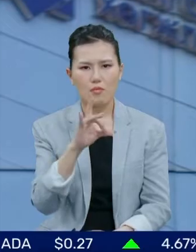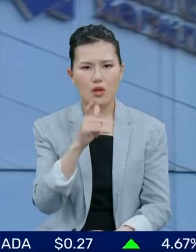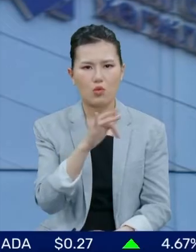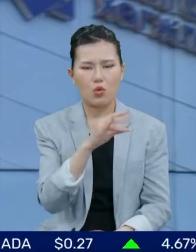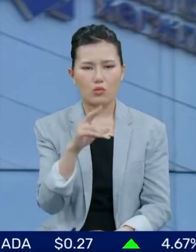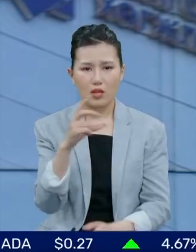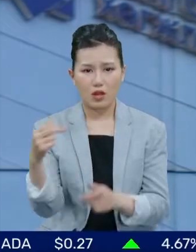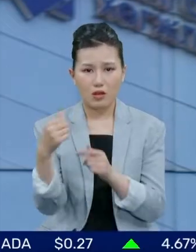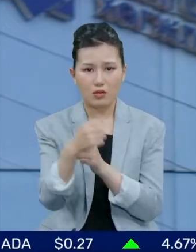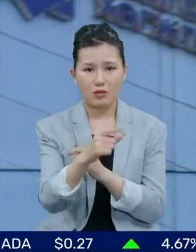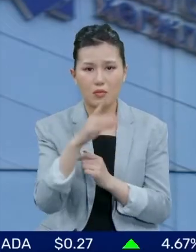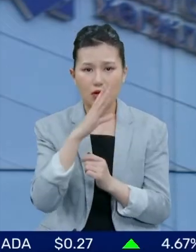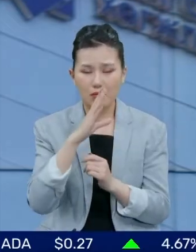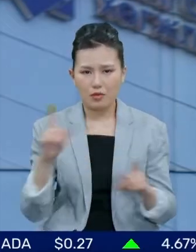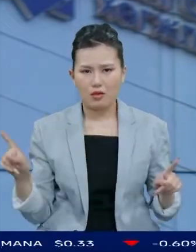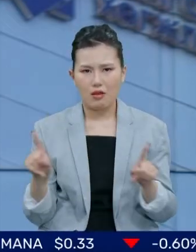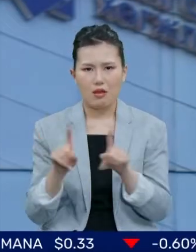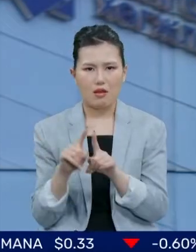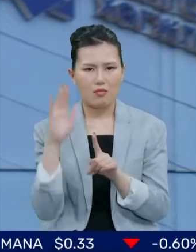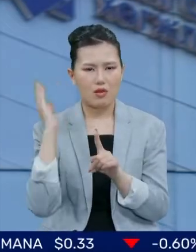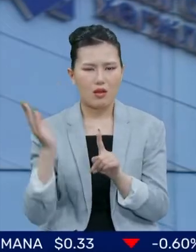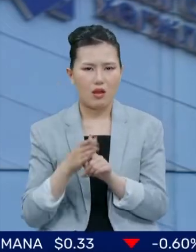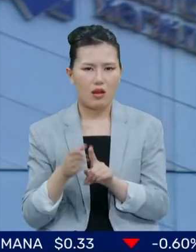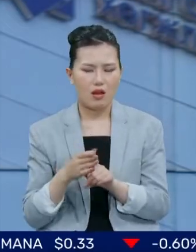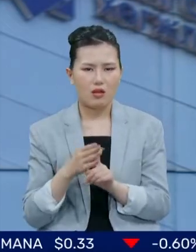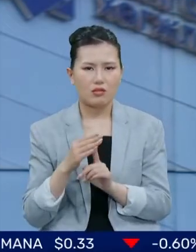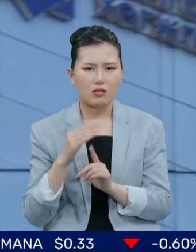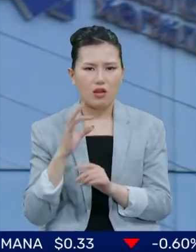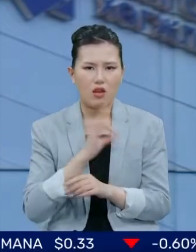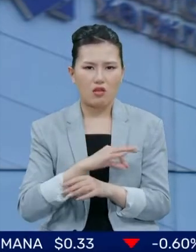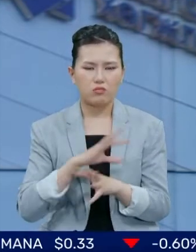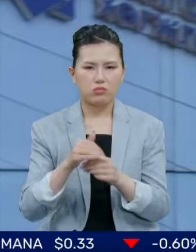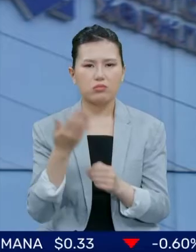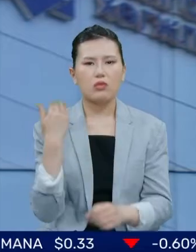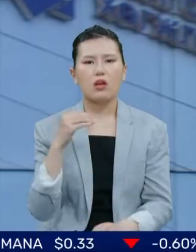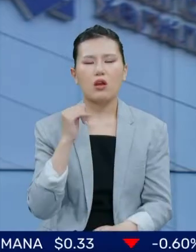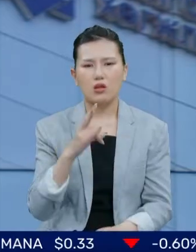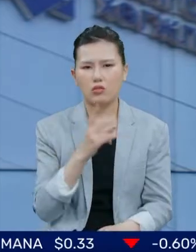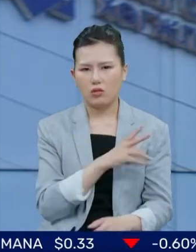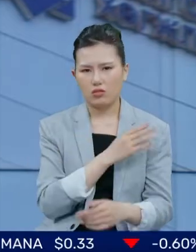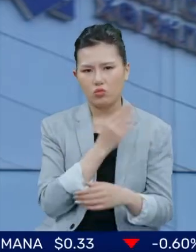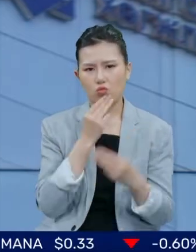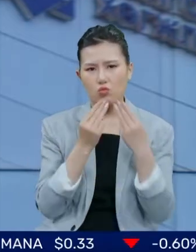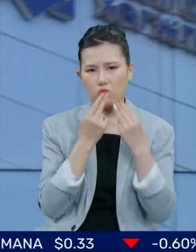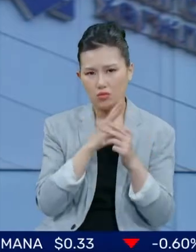ашиглаж давуу байдал олгосон хэрэгээр шүүж байна. Тэд өнөөдөр шүүх хуралдааны эцсийн шатанд үгээ хэллээ.